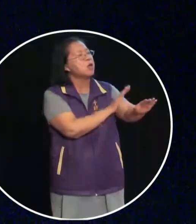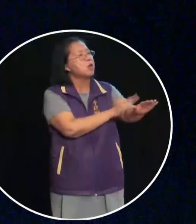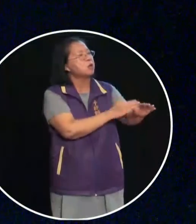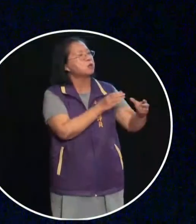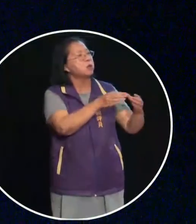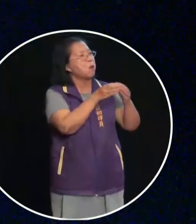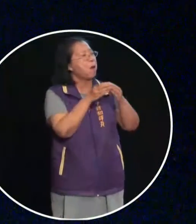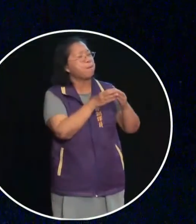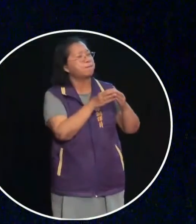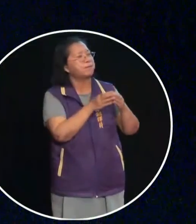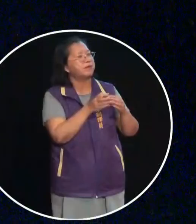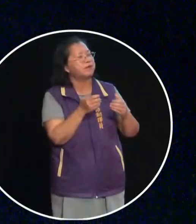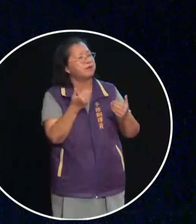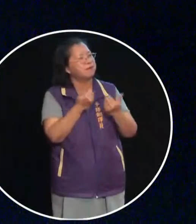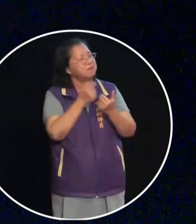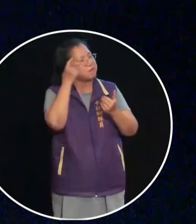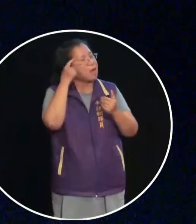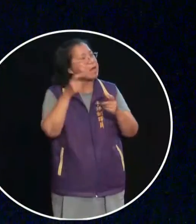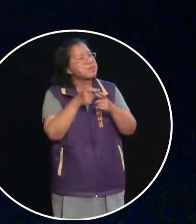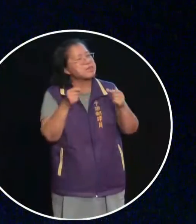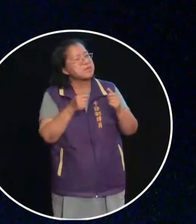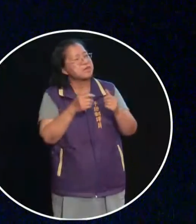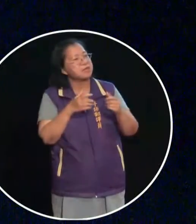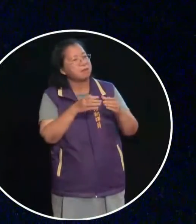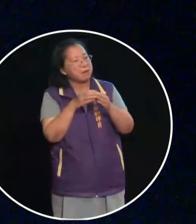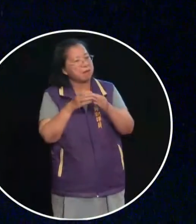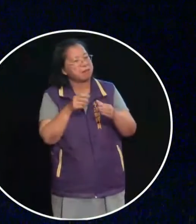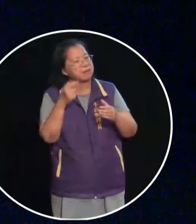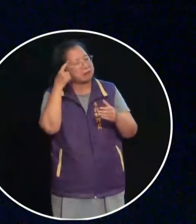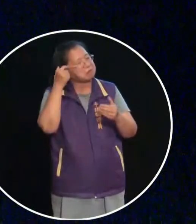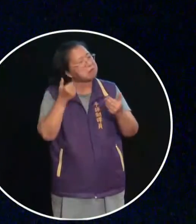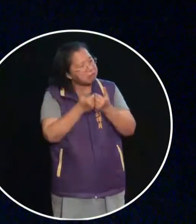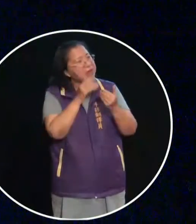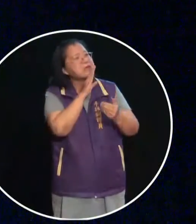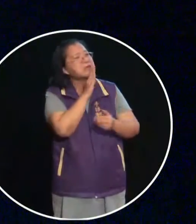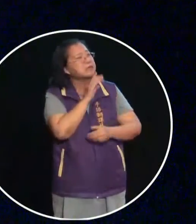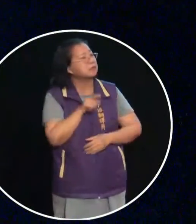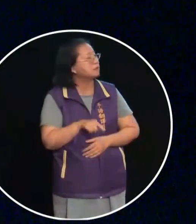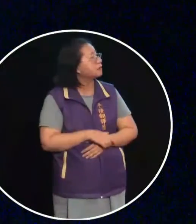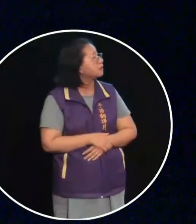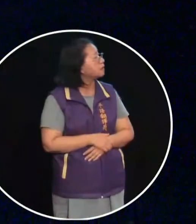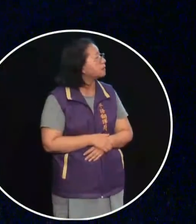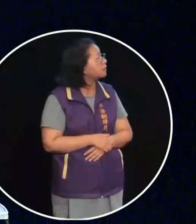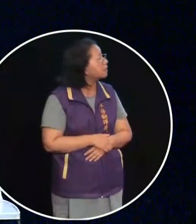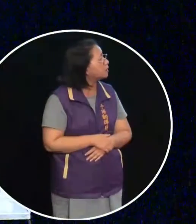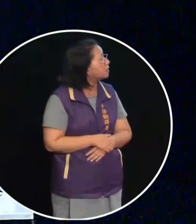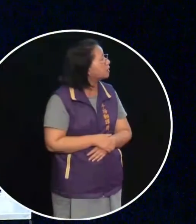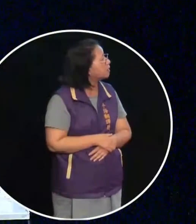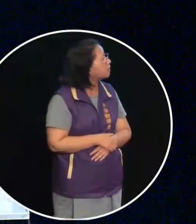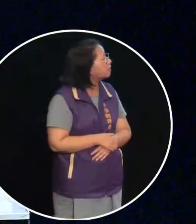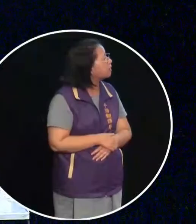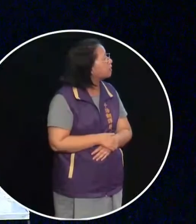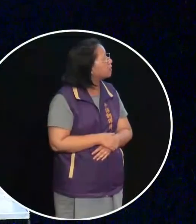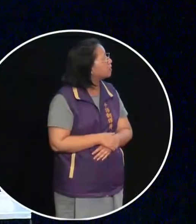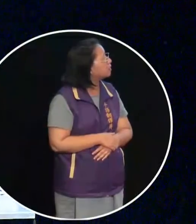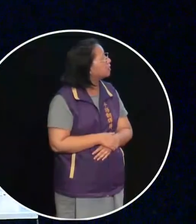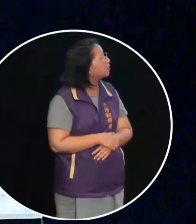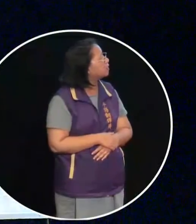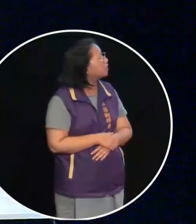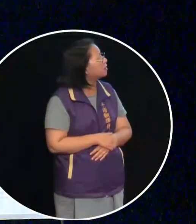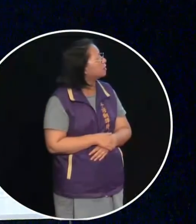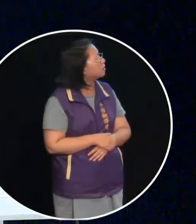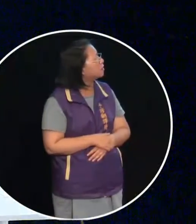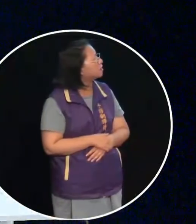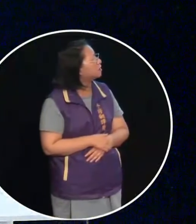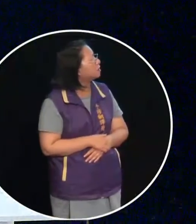个反日本派啊。 好，谢谢，非常专业的提问了。因为那个带风向或者是